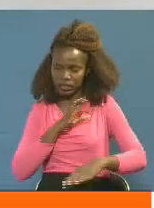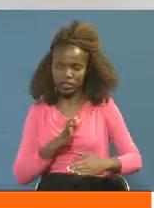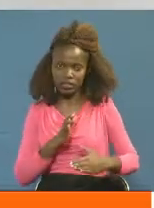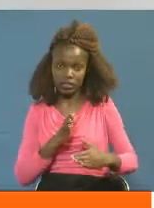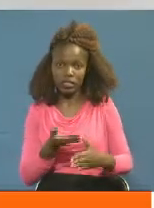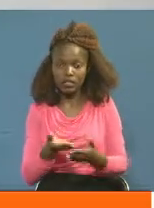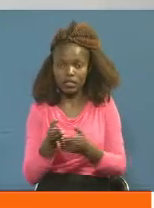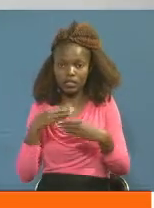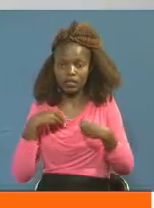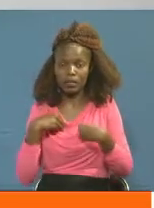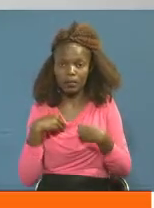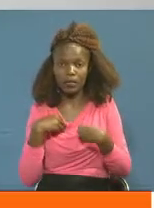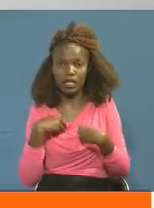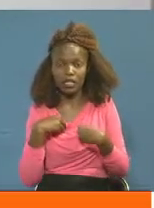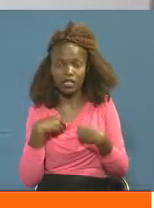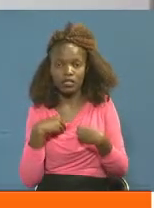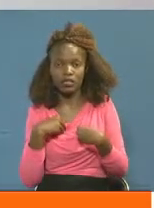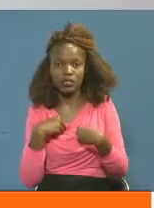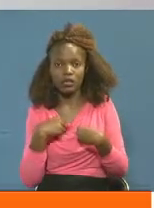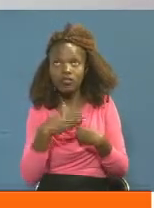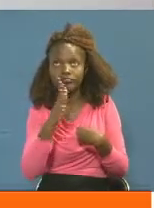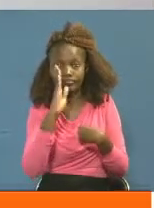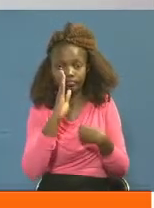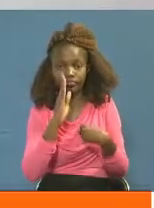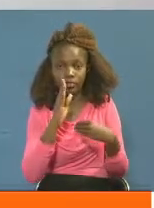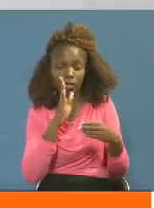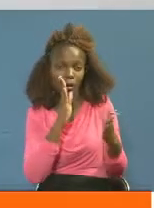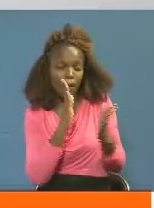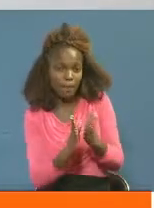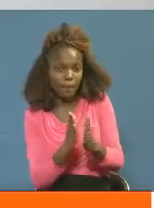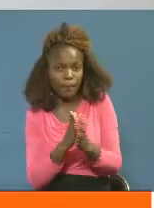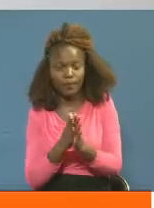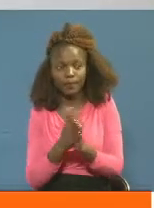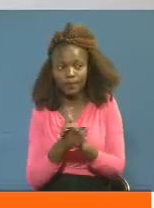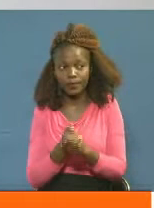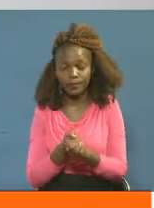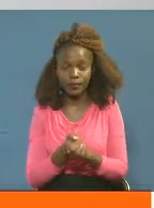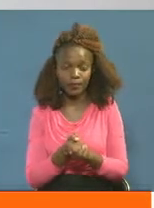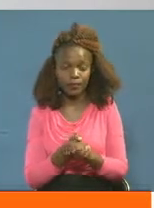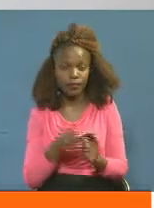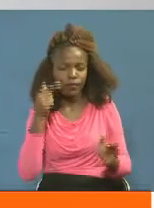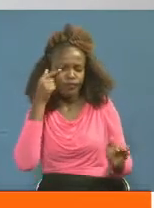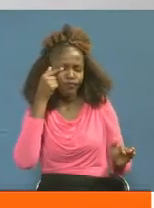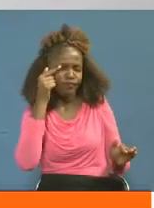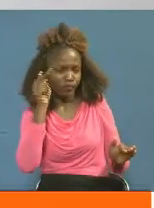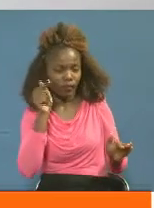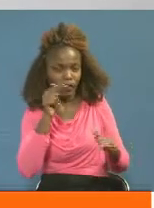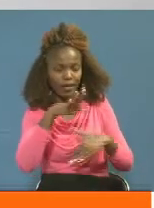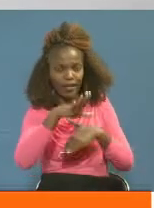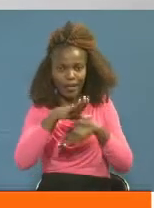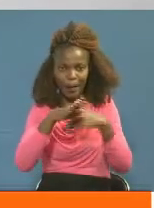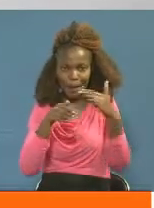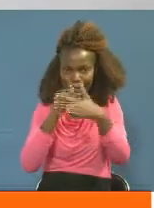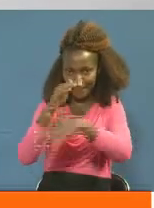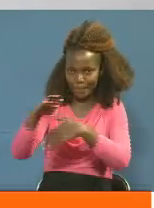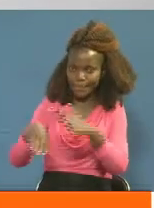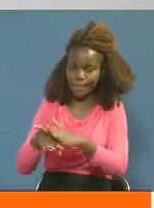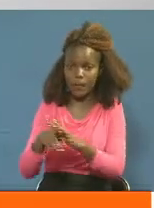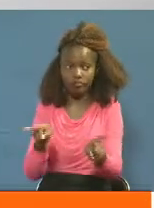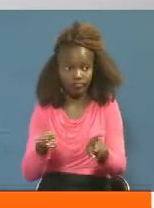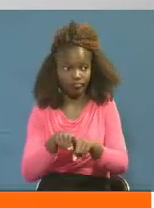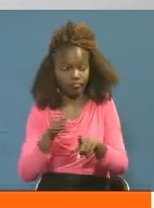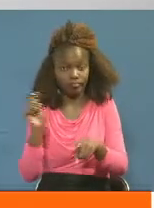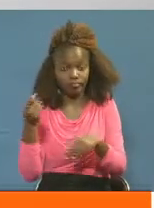Mungu. Yangu kwa niaba ya serikali na kwa niaba ya viongozi wale wote ambao tuko hapa na Wakenya